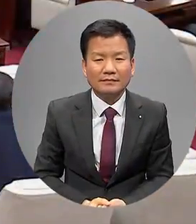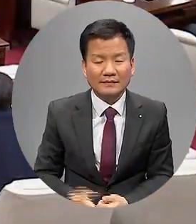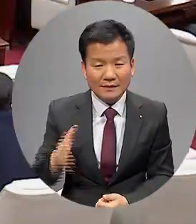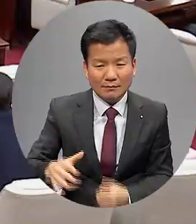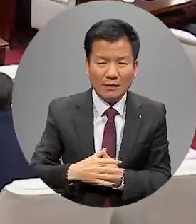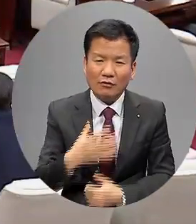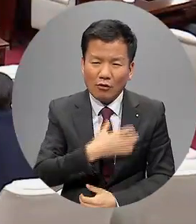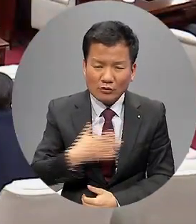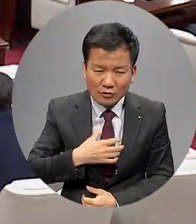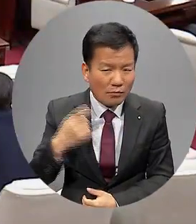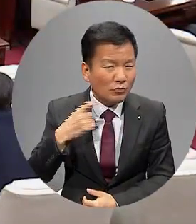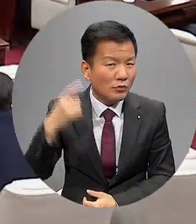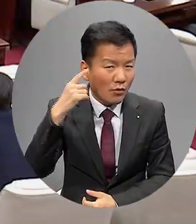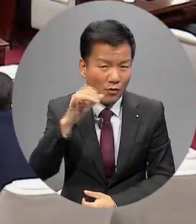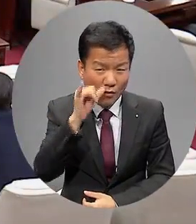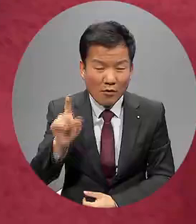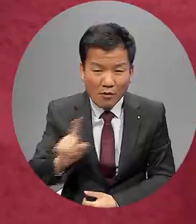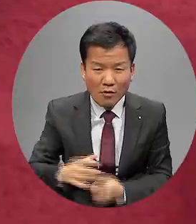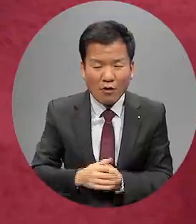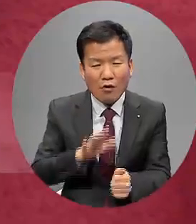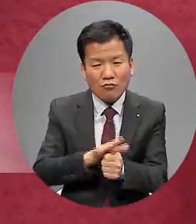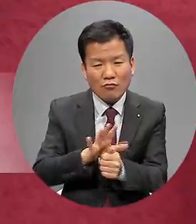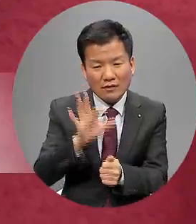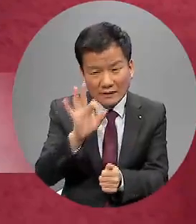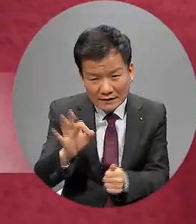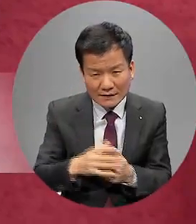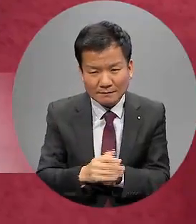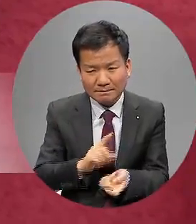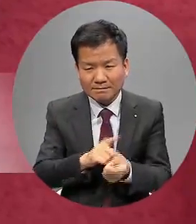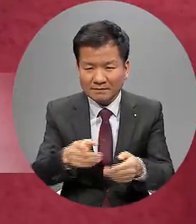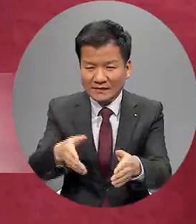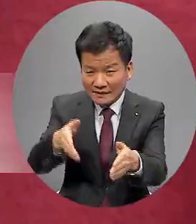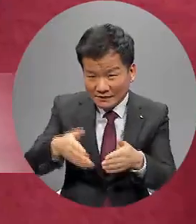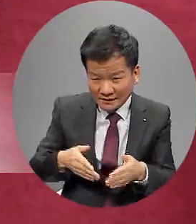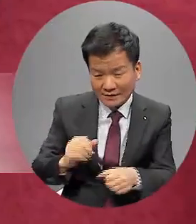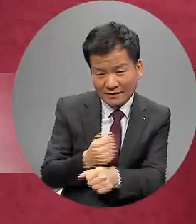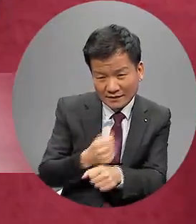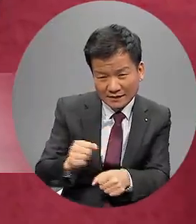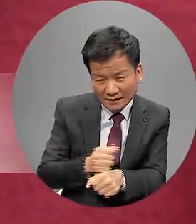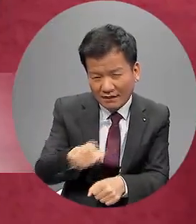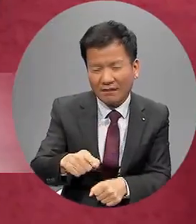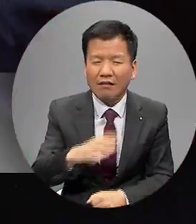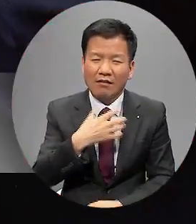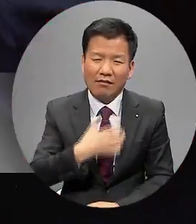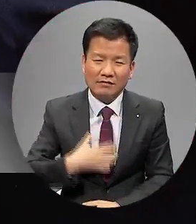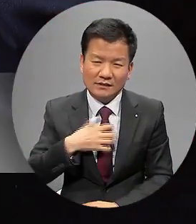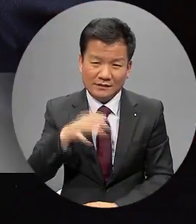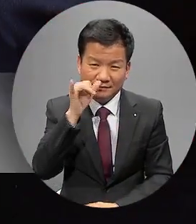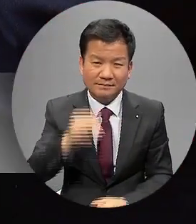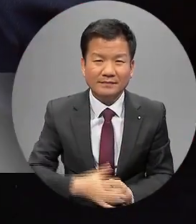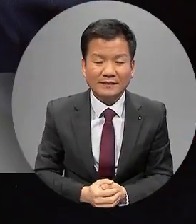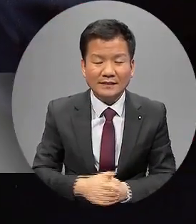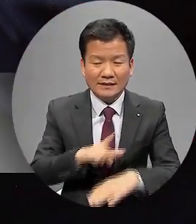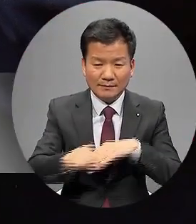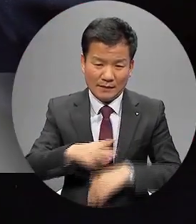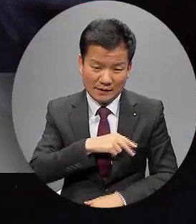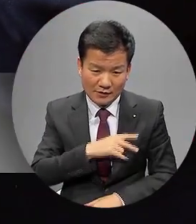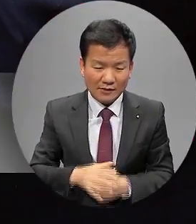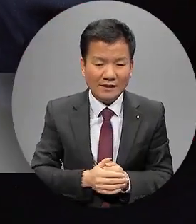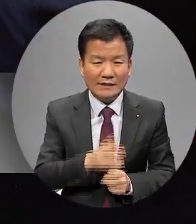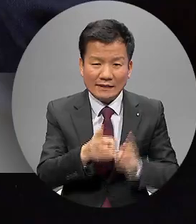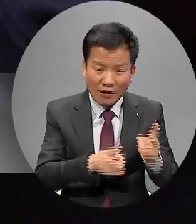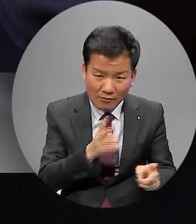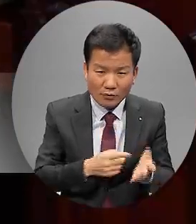하지만 우려의 목소리도 있습니다 후원금을 매개로 한 대가성 거래나 결탁 등이 걱정입니다 지방의원은 사업